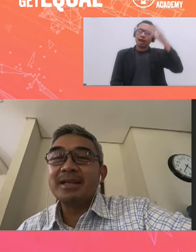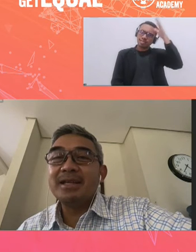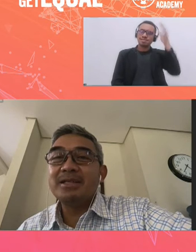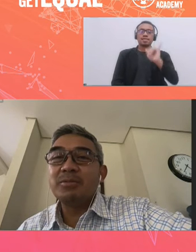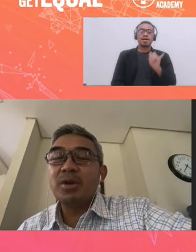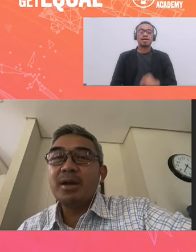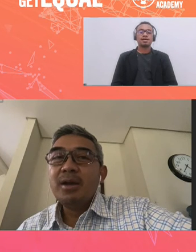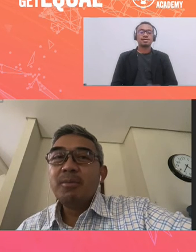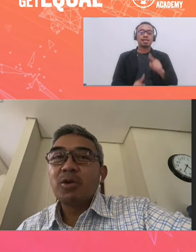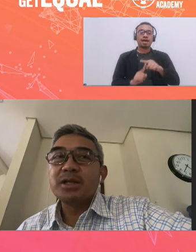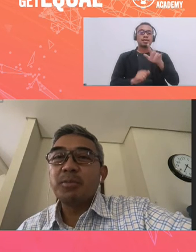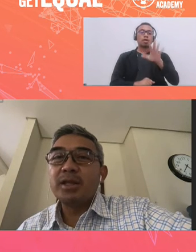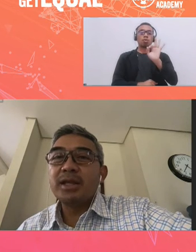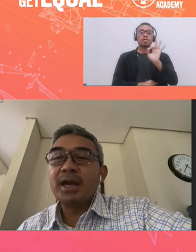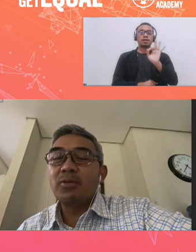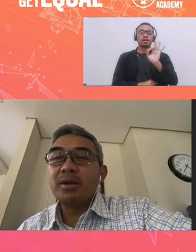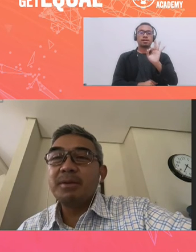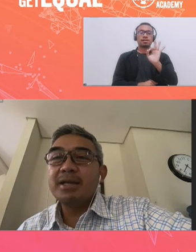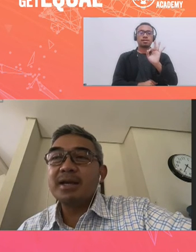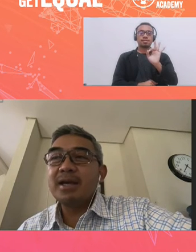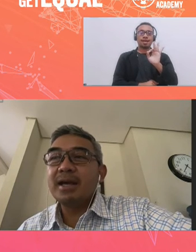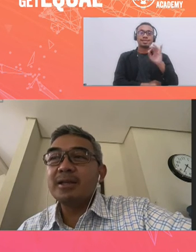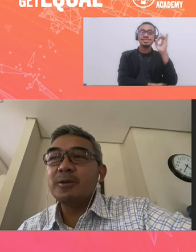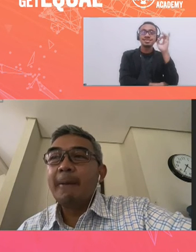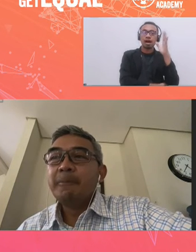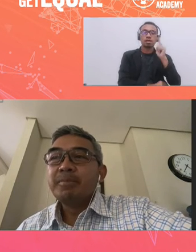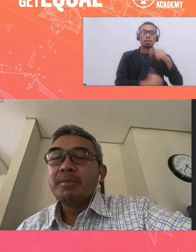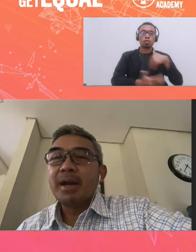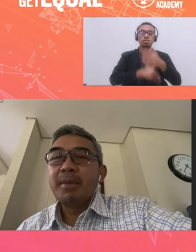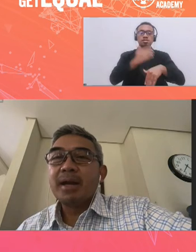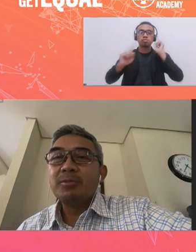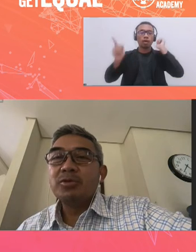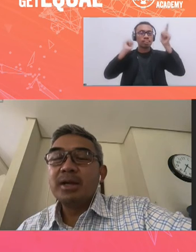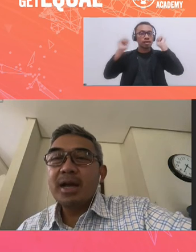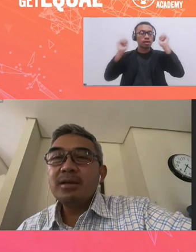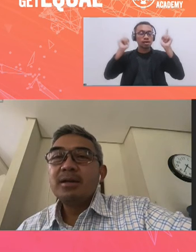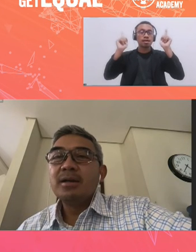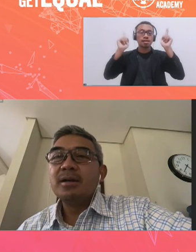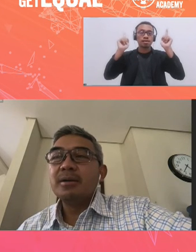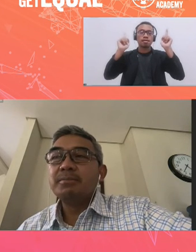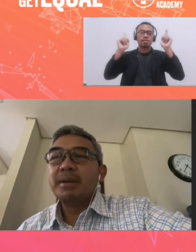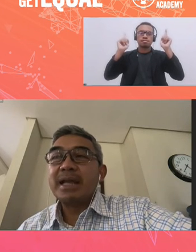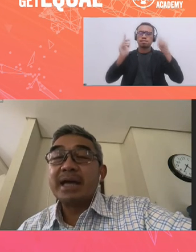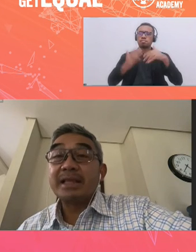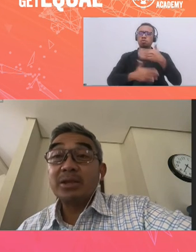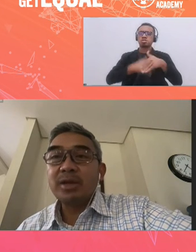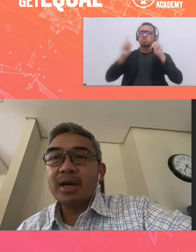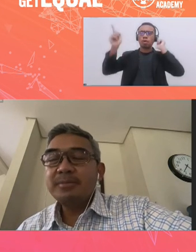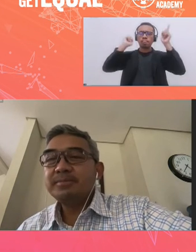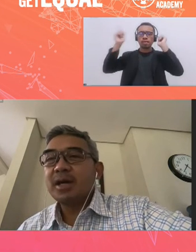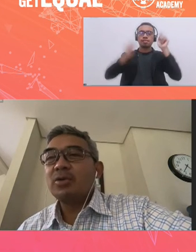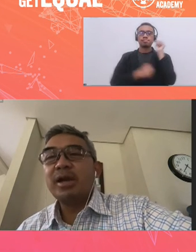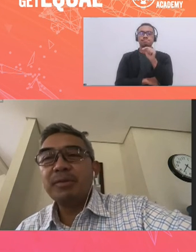harinya terjadi sebuah proses politik yang luar biasa, yaitu bagaimana kemudian pada saat itu